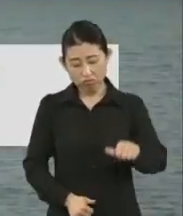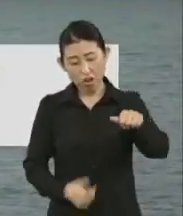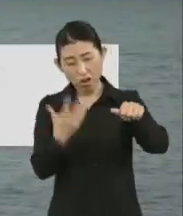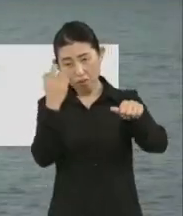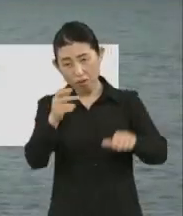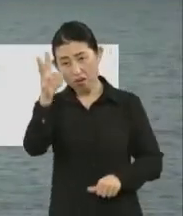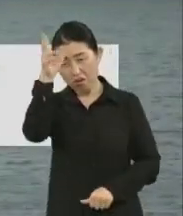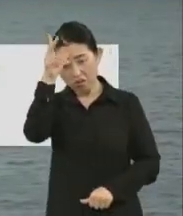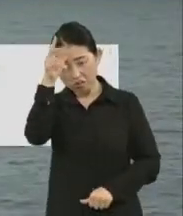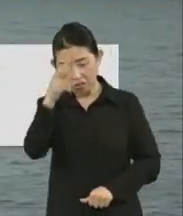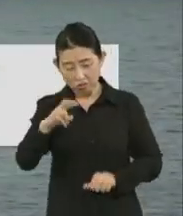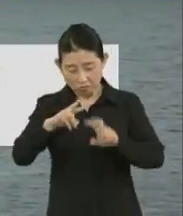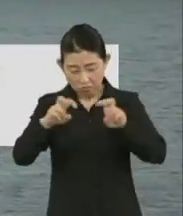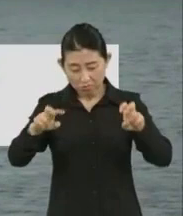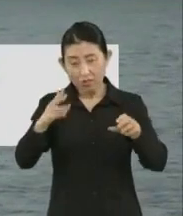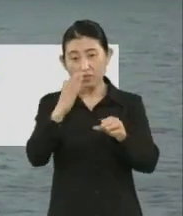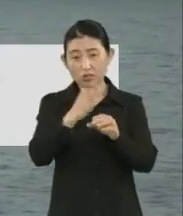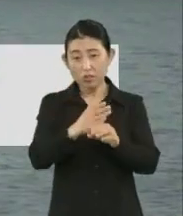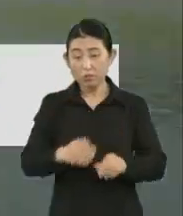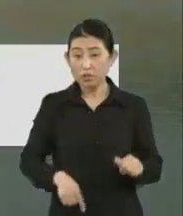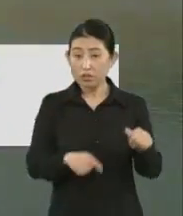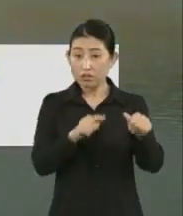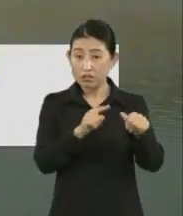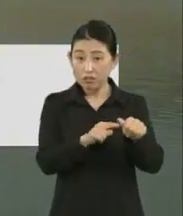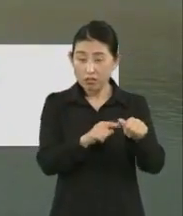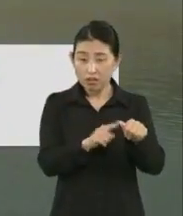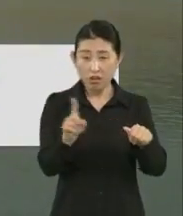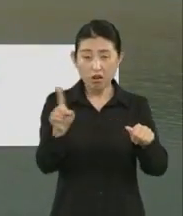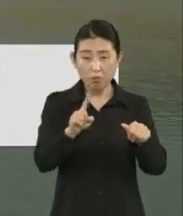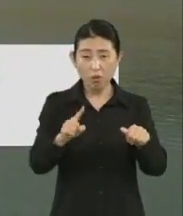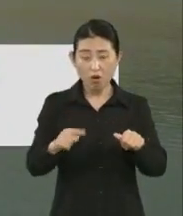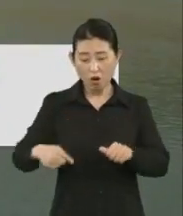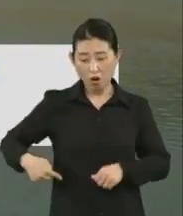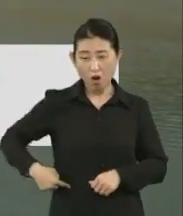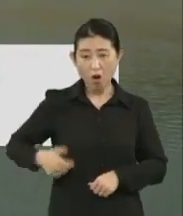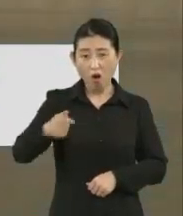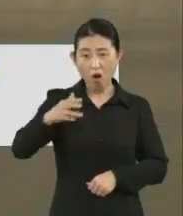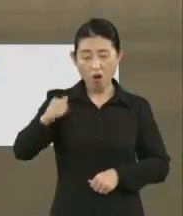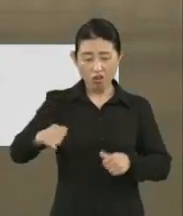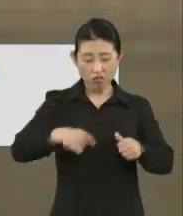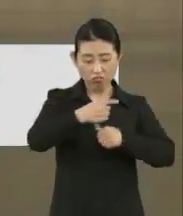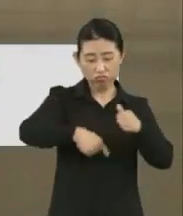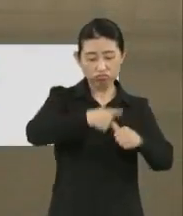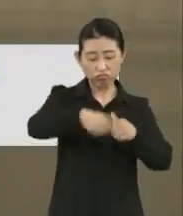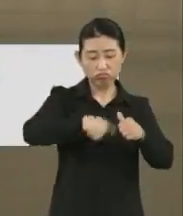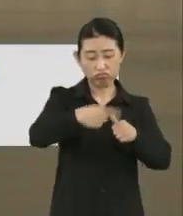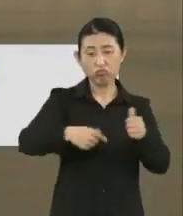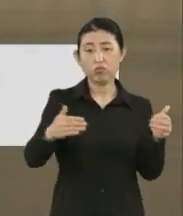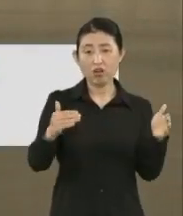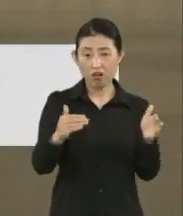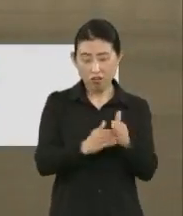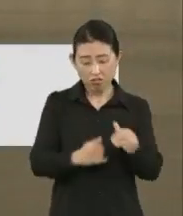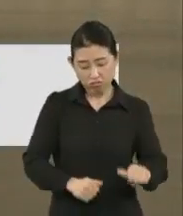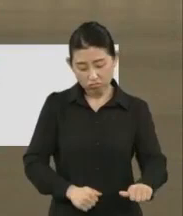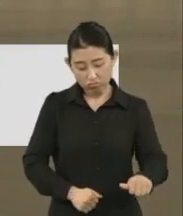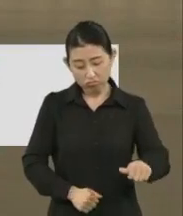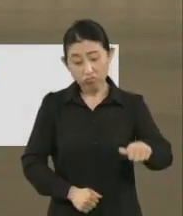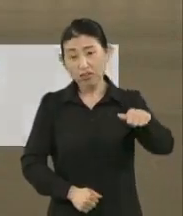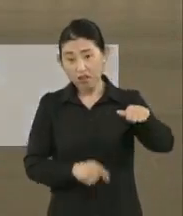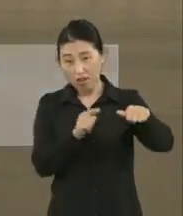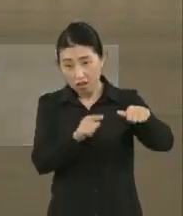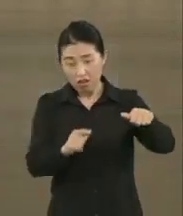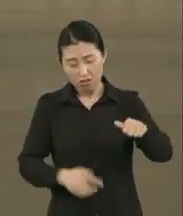경찰이 수사를 벌이고 있습니다. 시신은 물가에서 8m가량 되는 지점에서 허리 부분이 줄로 묶인 상태로